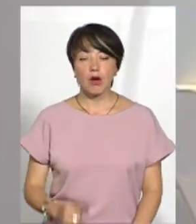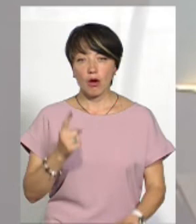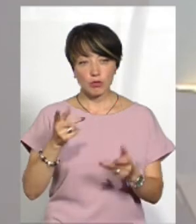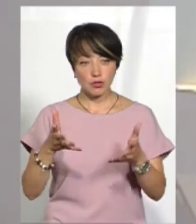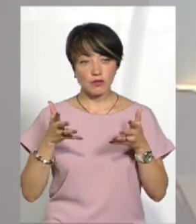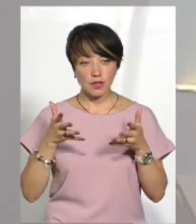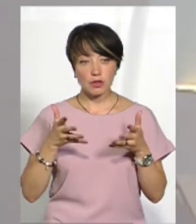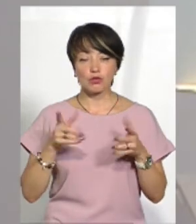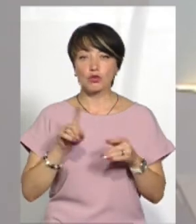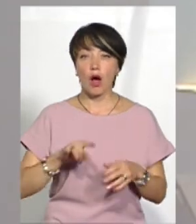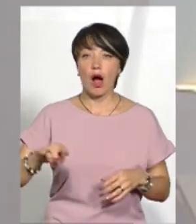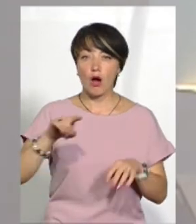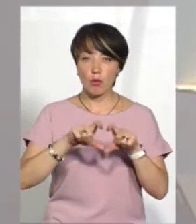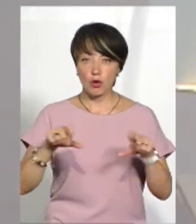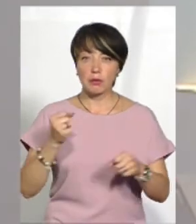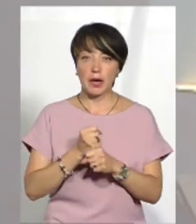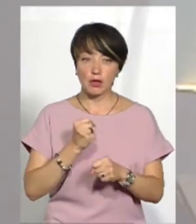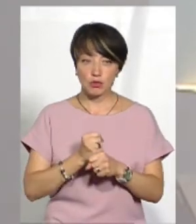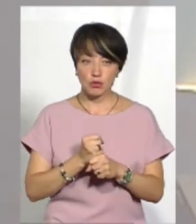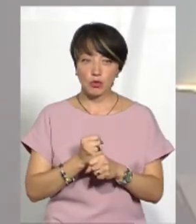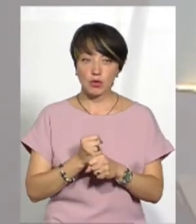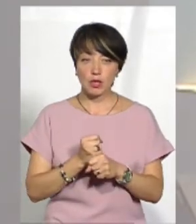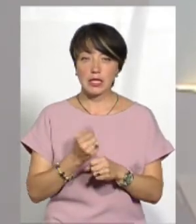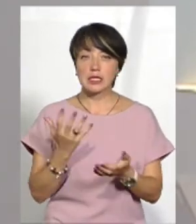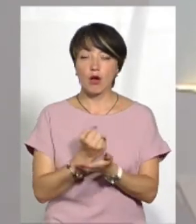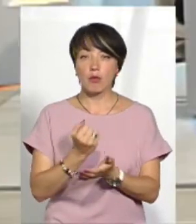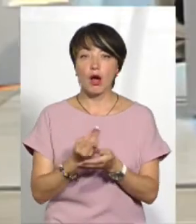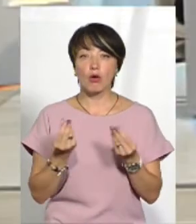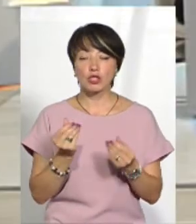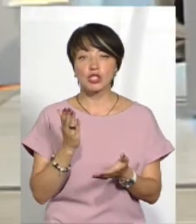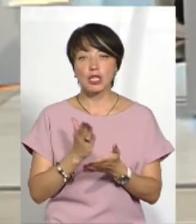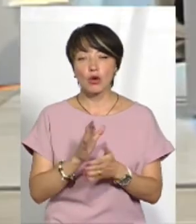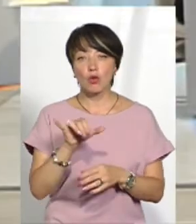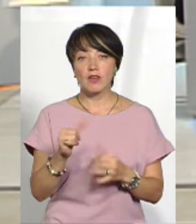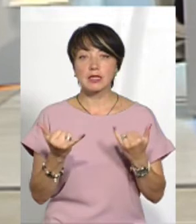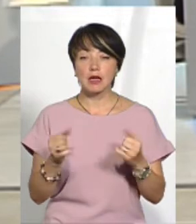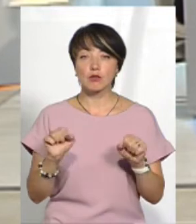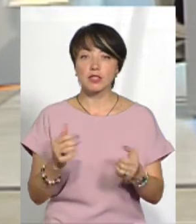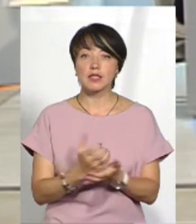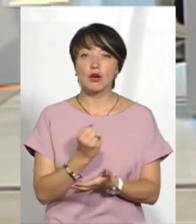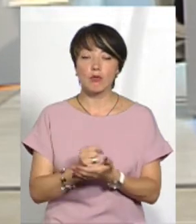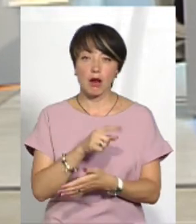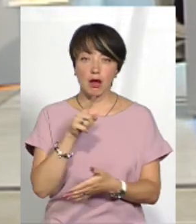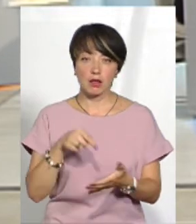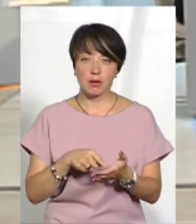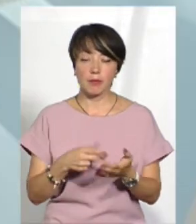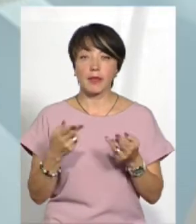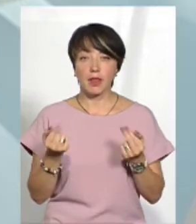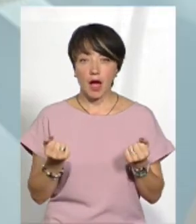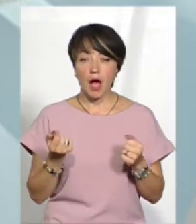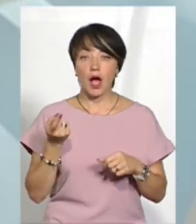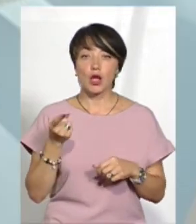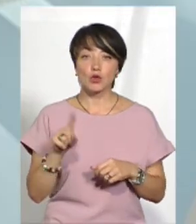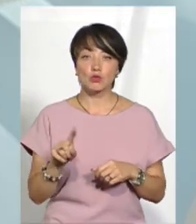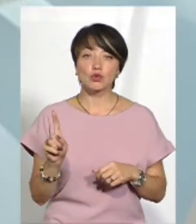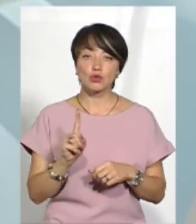аеропорт працює, він заробляє якісь кошти. Чи є у вас зараз можливість заробляти кошти? Да, тому